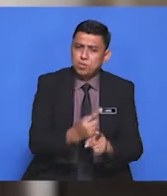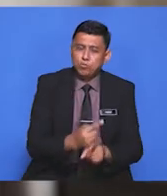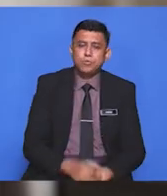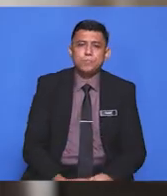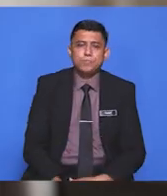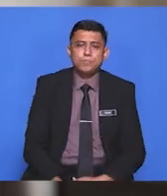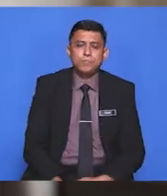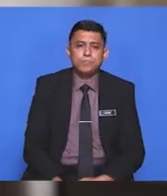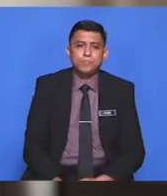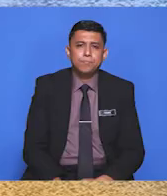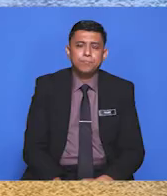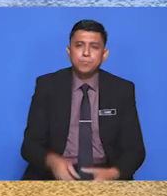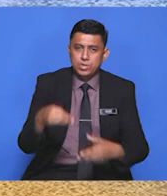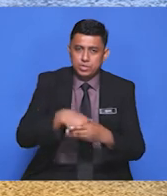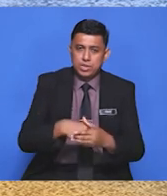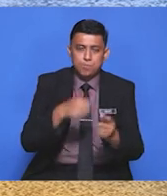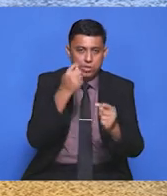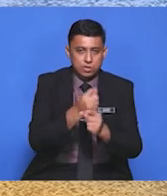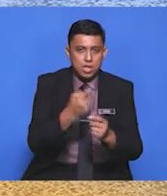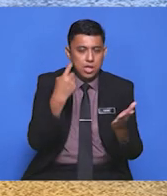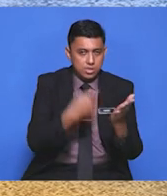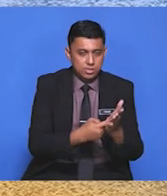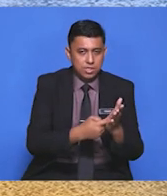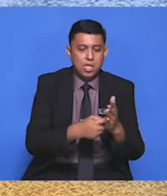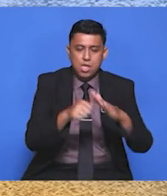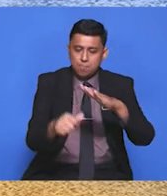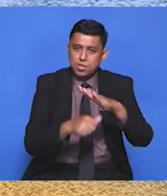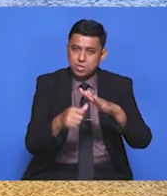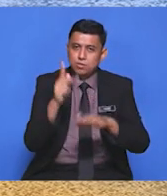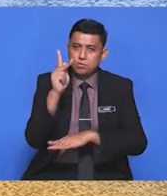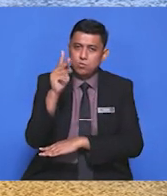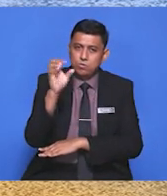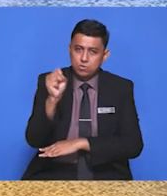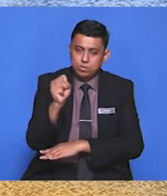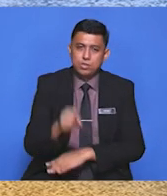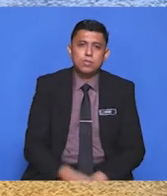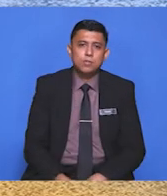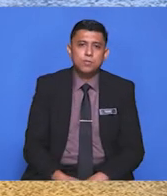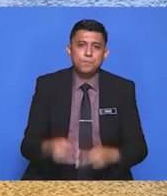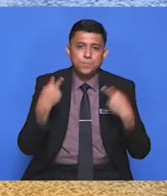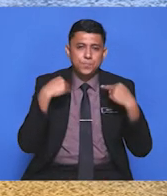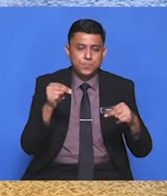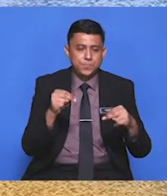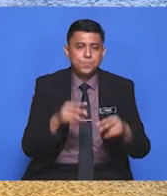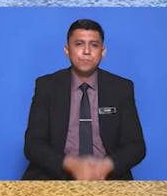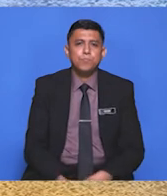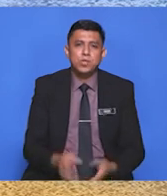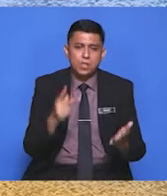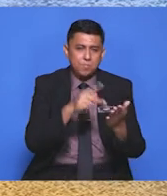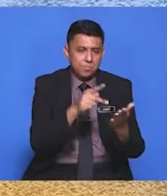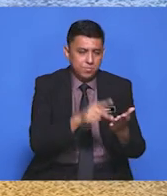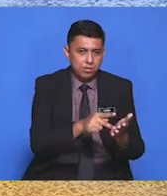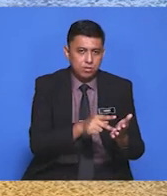Para pelajar sekalian, dalam menentukan harga berasaskan kos, perniagaan perlu menghitung semua